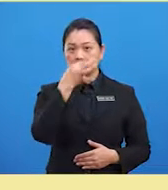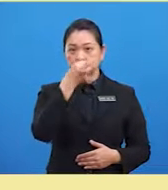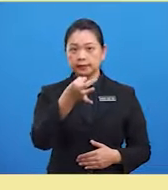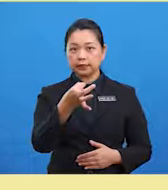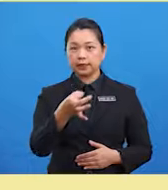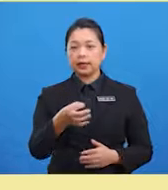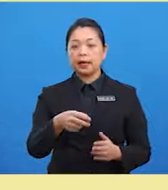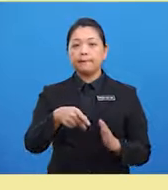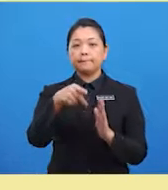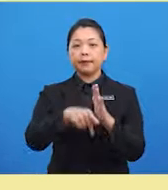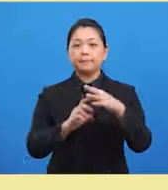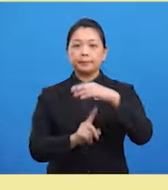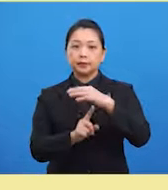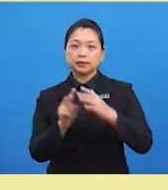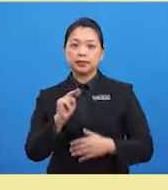pemasaran dan